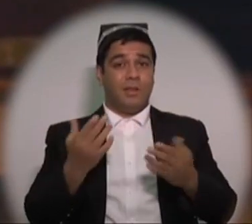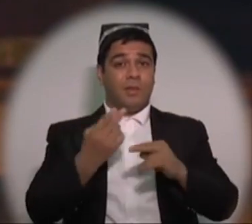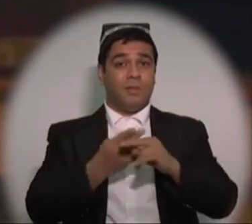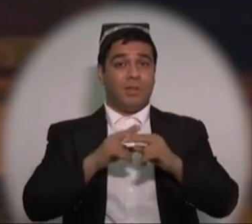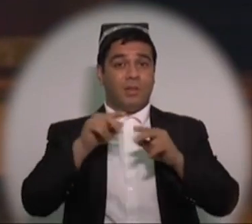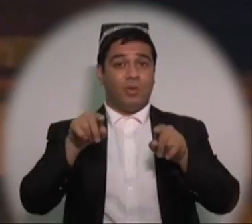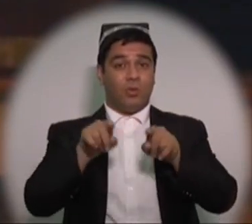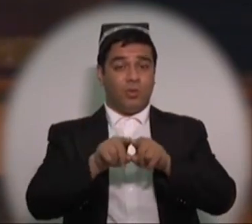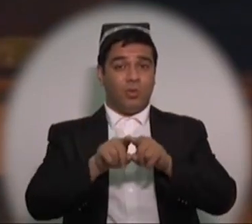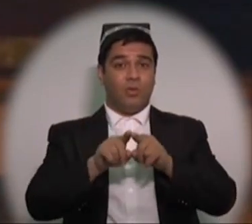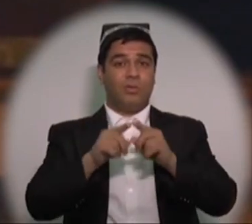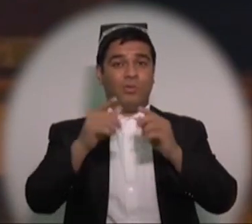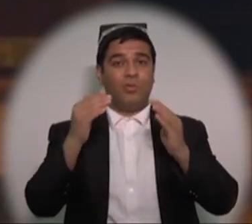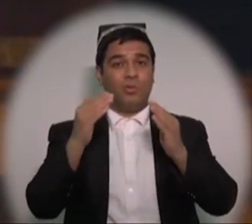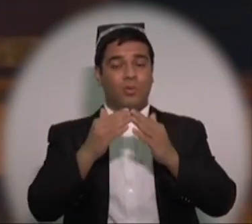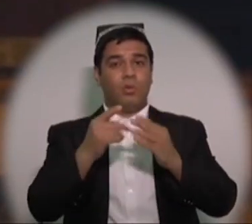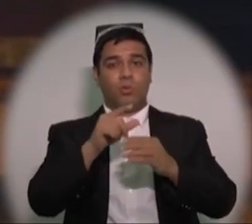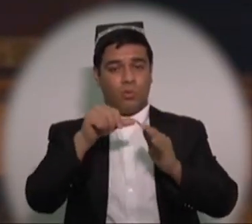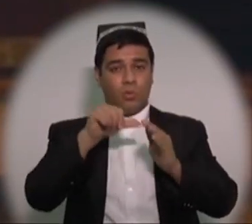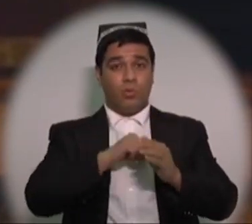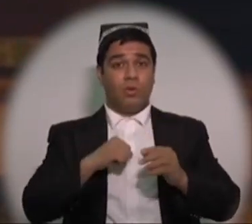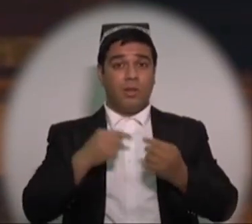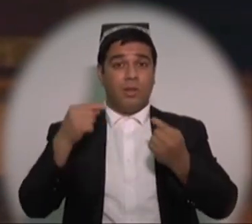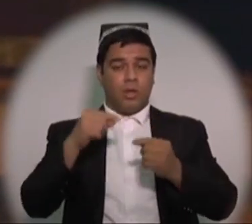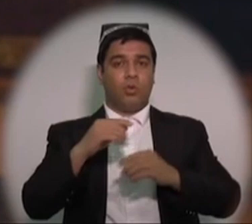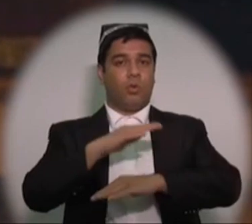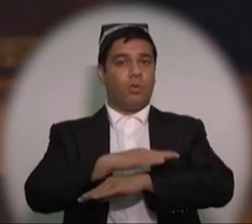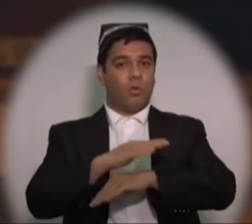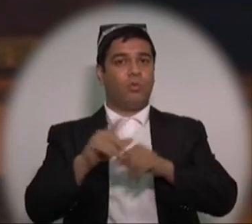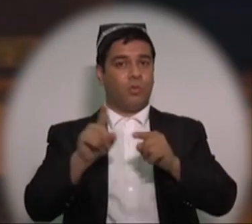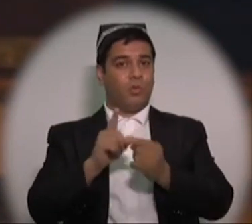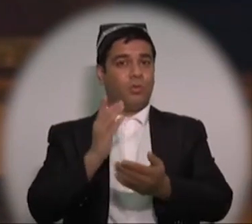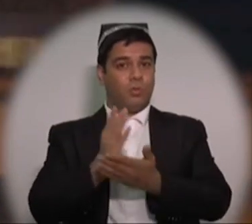shu maskanni ham o'ziga yarasha odobi bor.